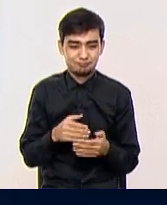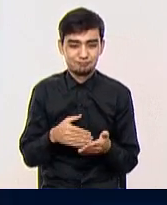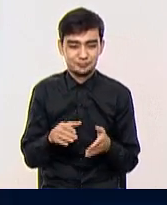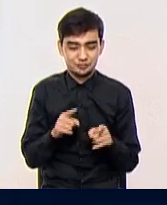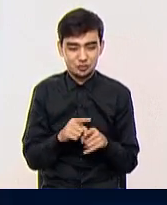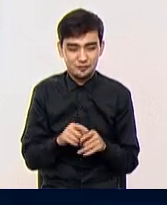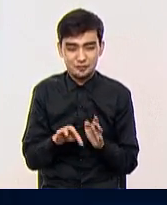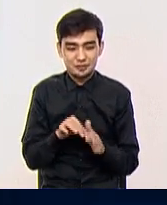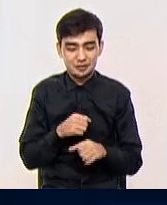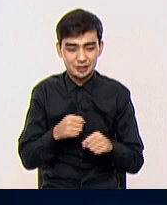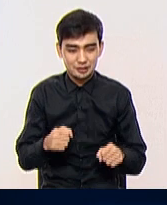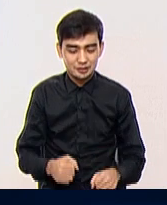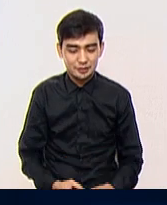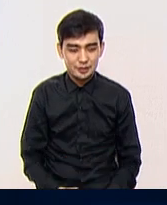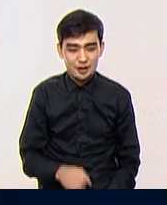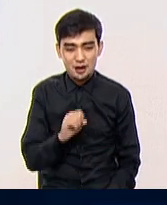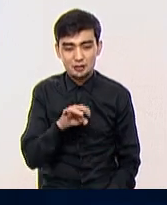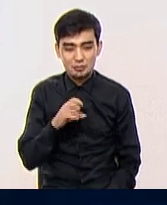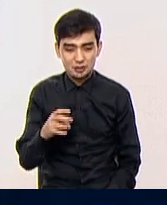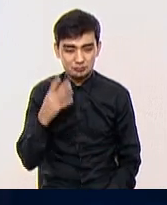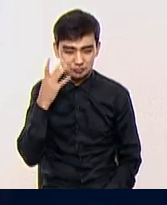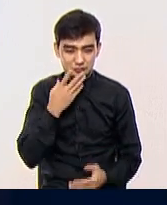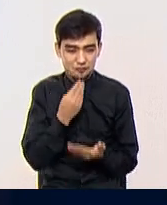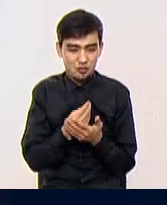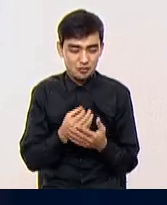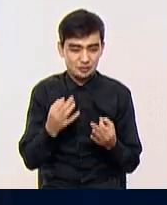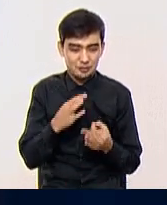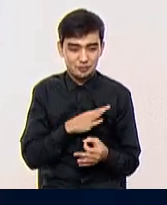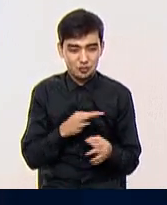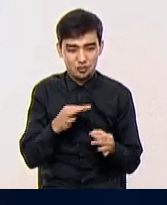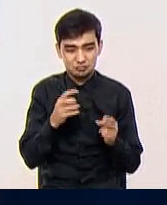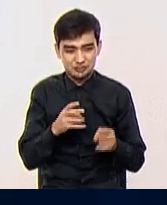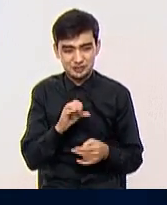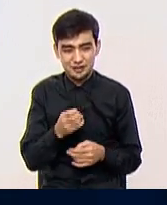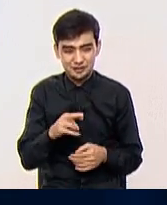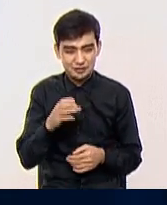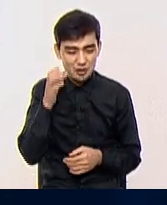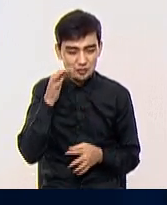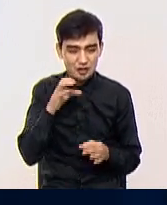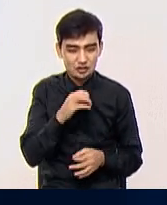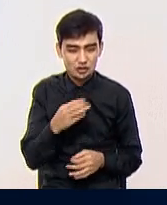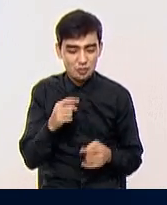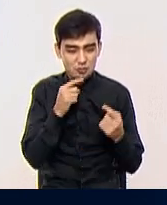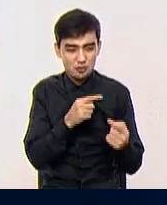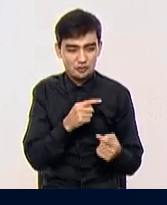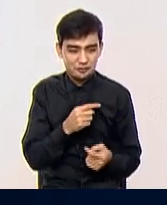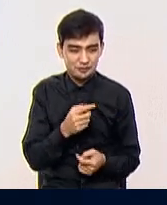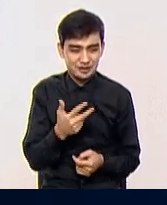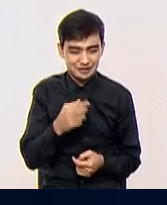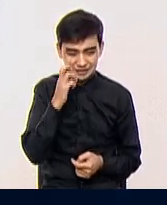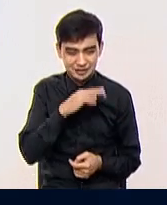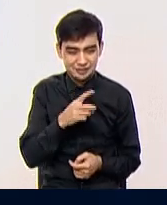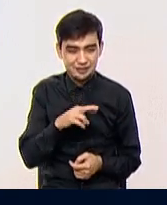спасибо вам финансовый аналитик арман bizim вайф рассказала о последствиях санкционной политики сша против третьих стран для